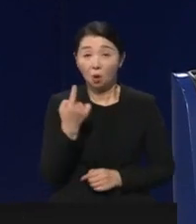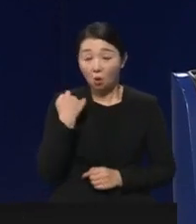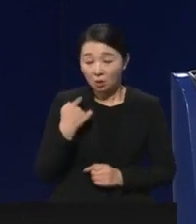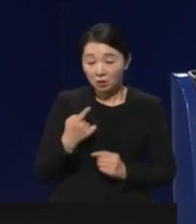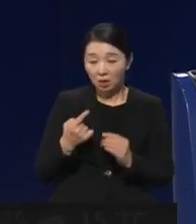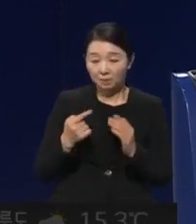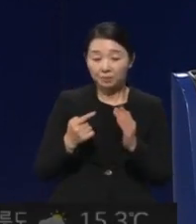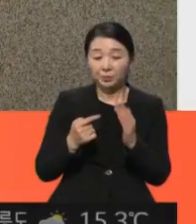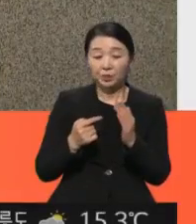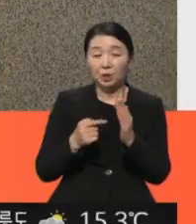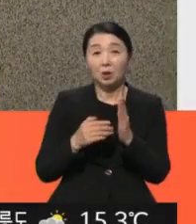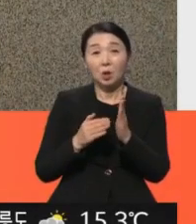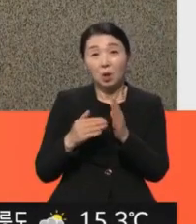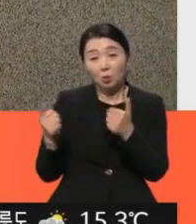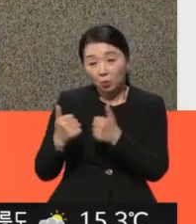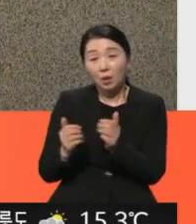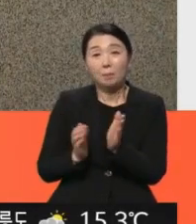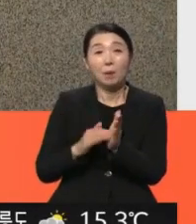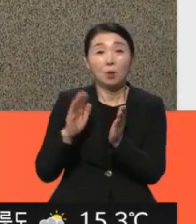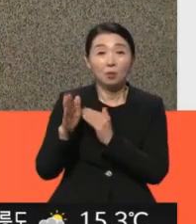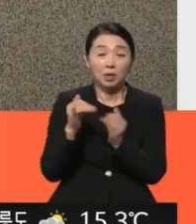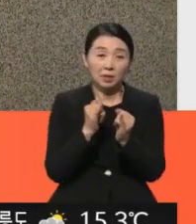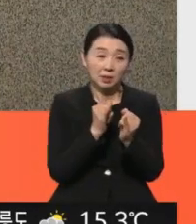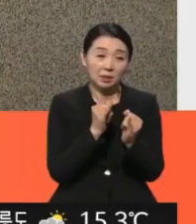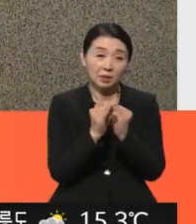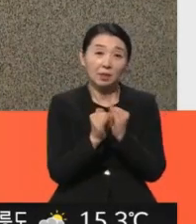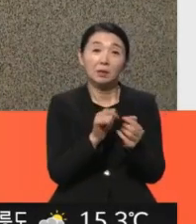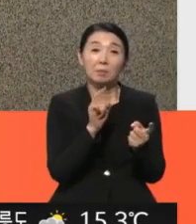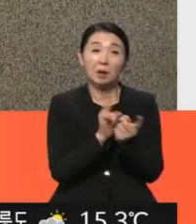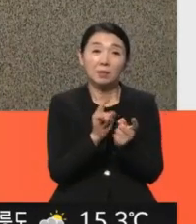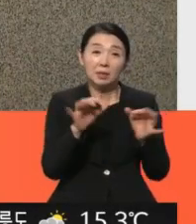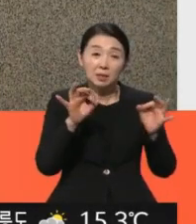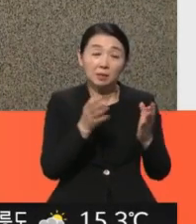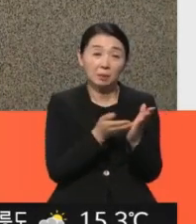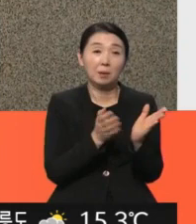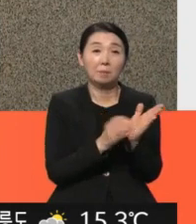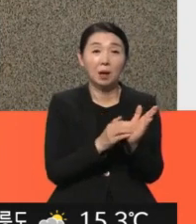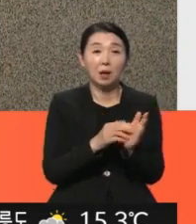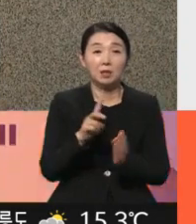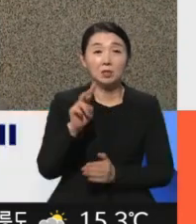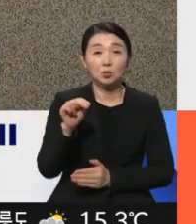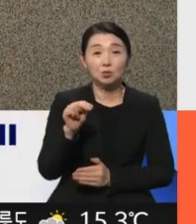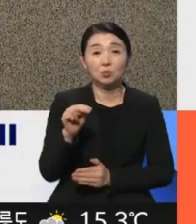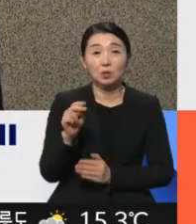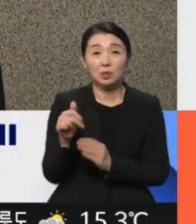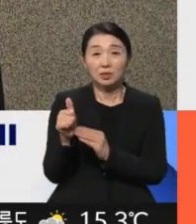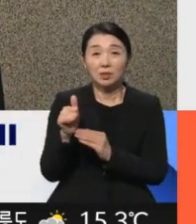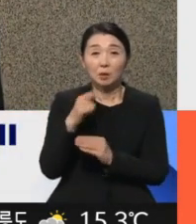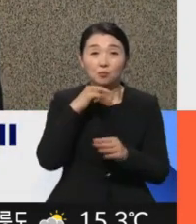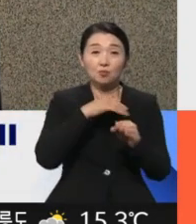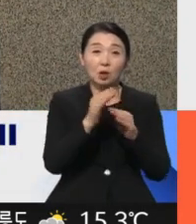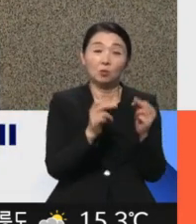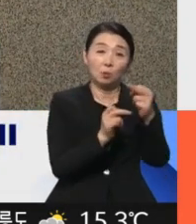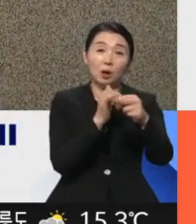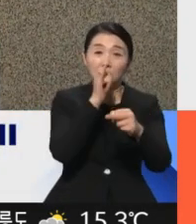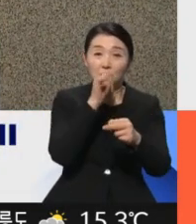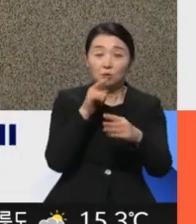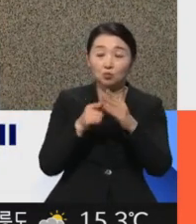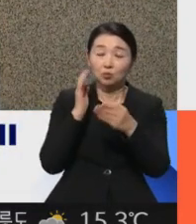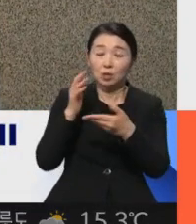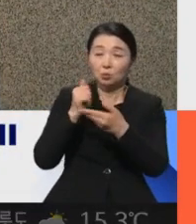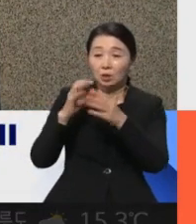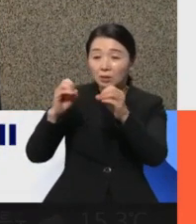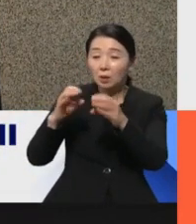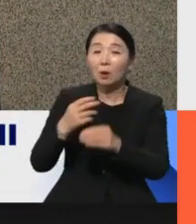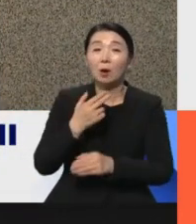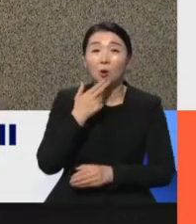기자들과 만나 짧은 브리핑을 했는데요 이후 대사가 북한이 도발 수위를 높여가고 있는데 현재 윤석열 정부에서는 대화 채널이